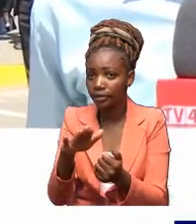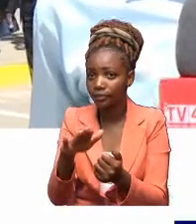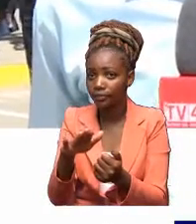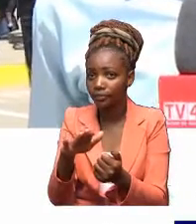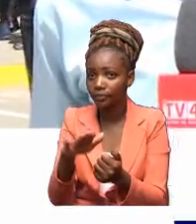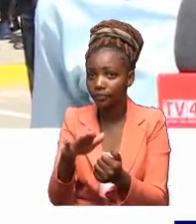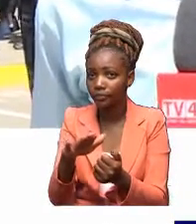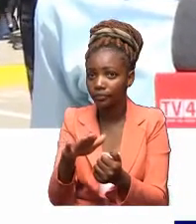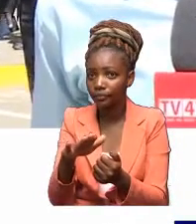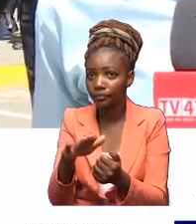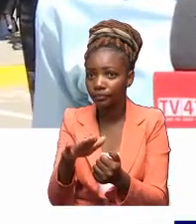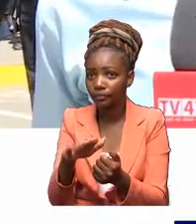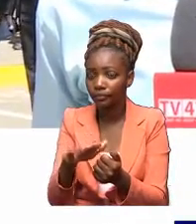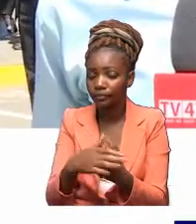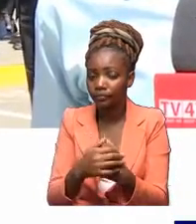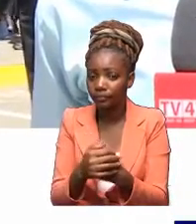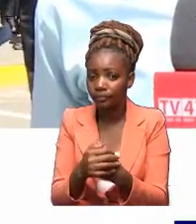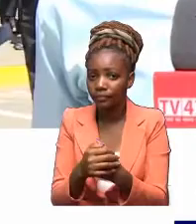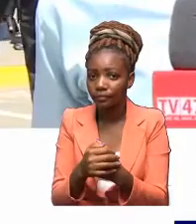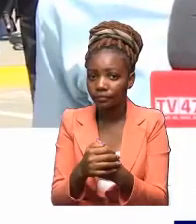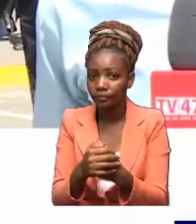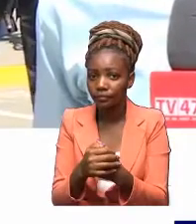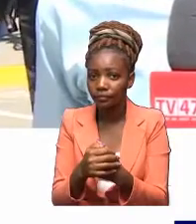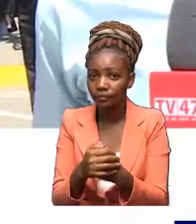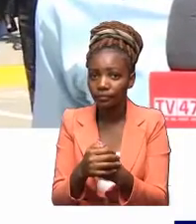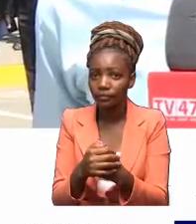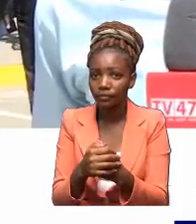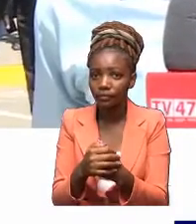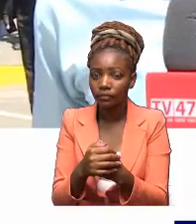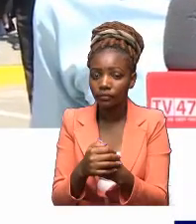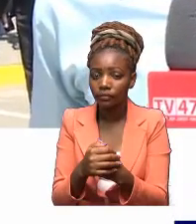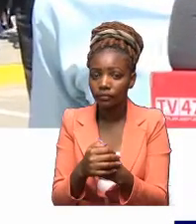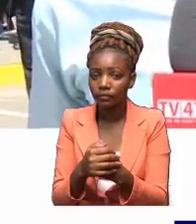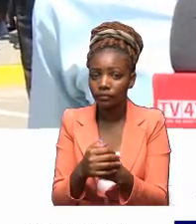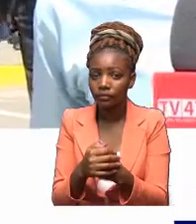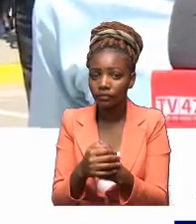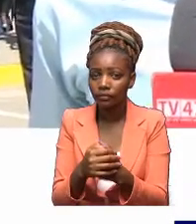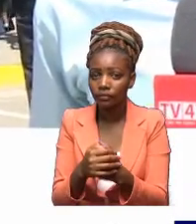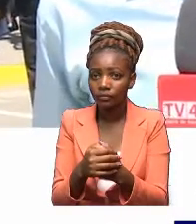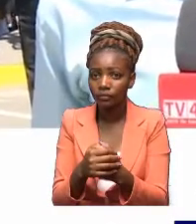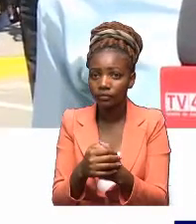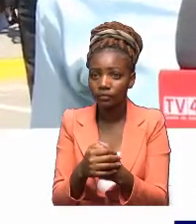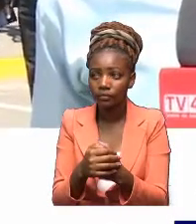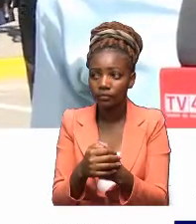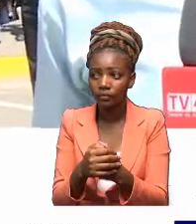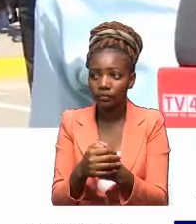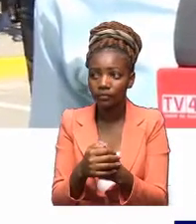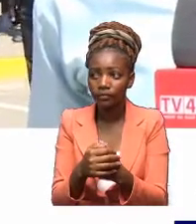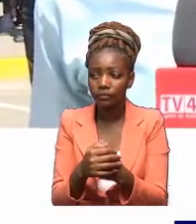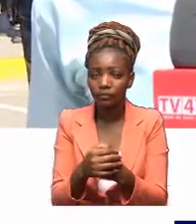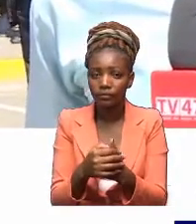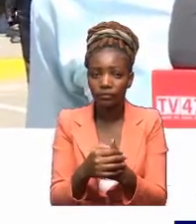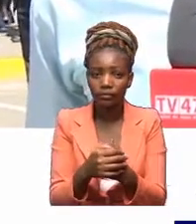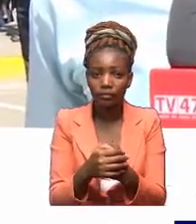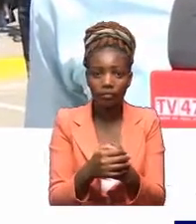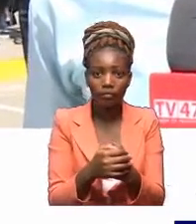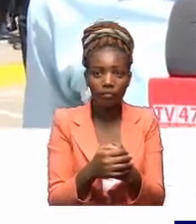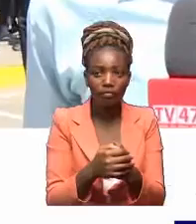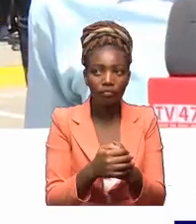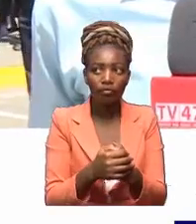ya wananchi ambao wamekuwa kijitokeza kutoka siku ya Jumamosi imepungua?